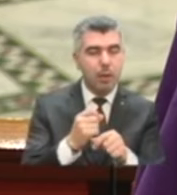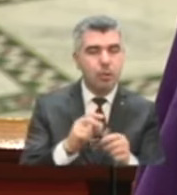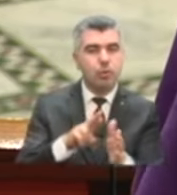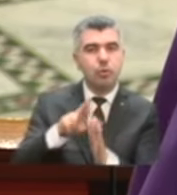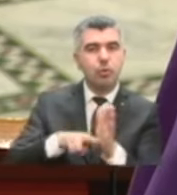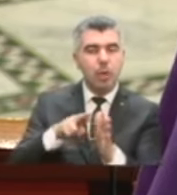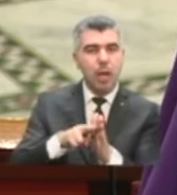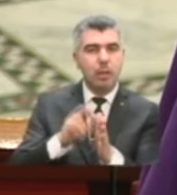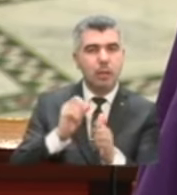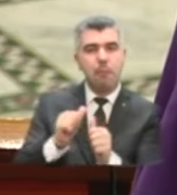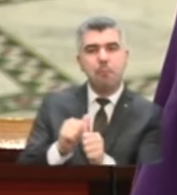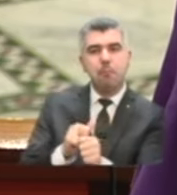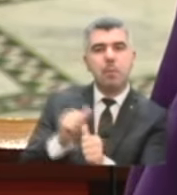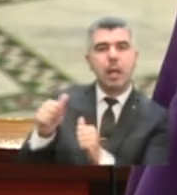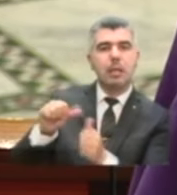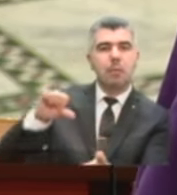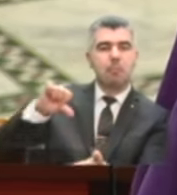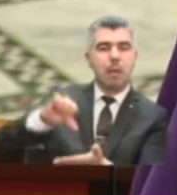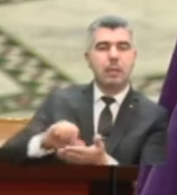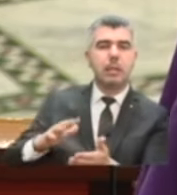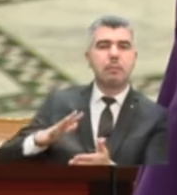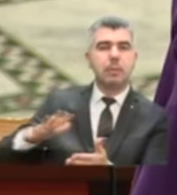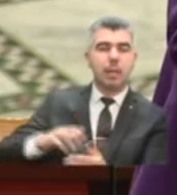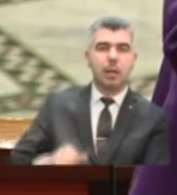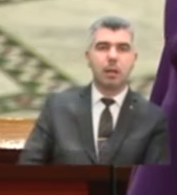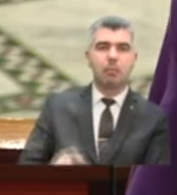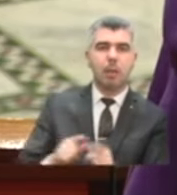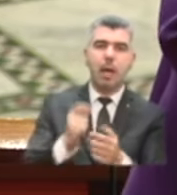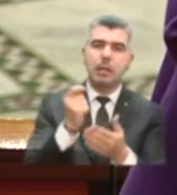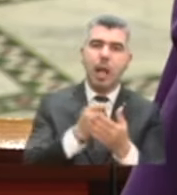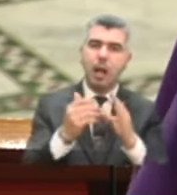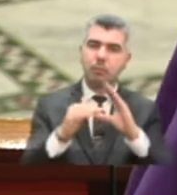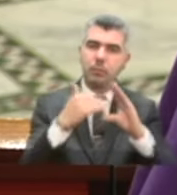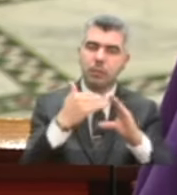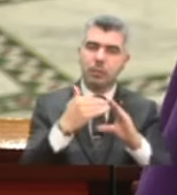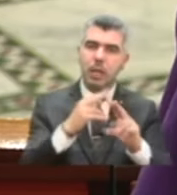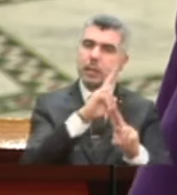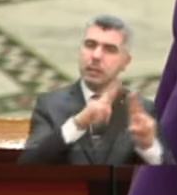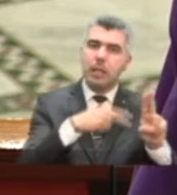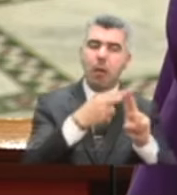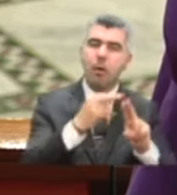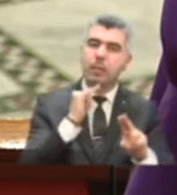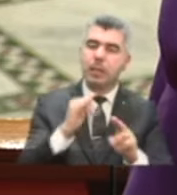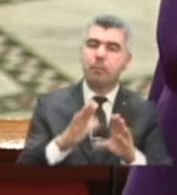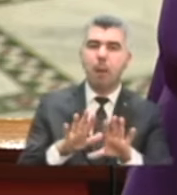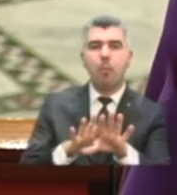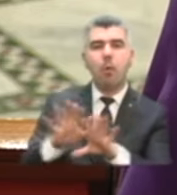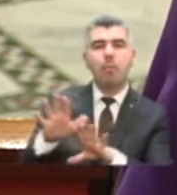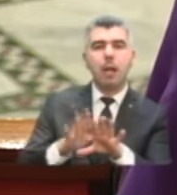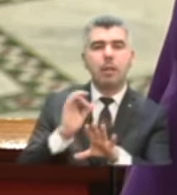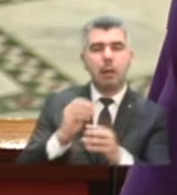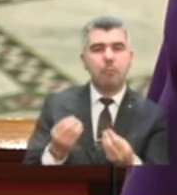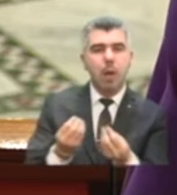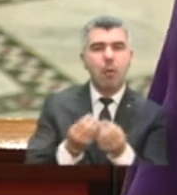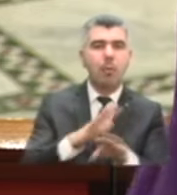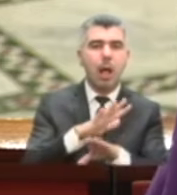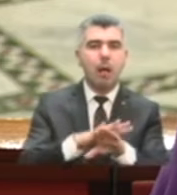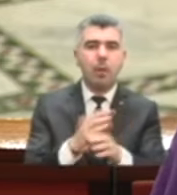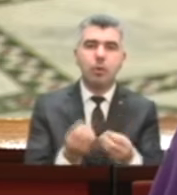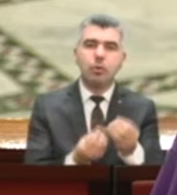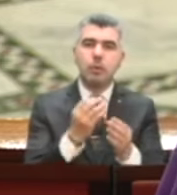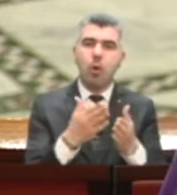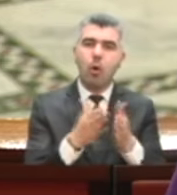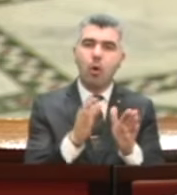الجهات اللي بعيده على المراكز. حنا اي طلب تقدم لنا كنواكبوه مع المبادره الوطنيه للتنميه البشريه باش نفتحوا مراكز